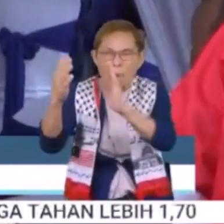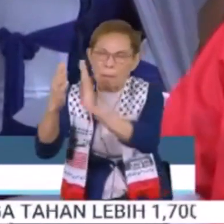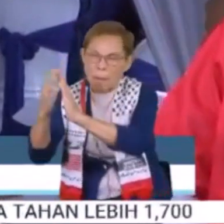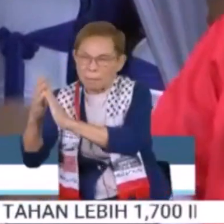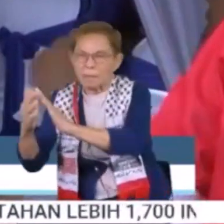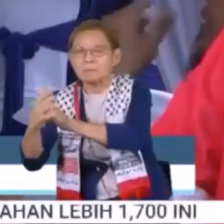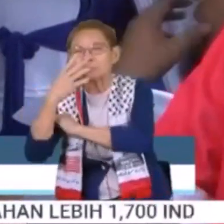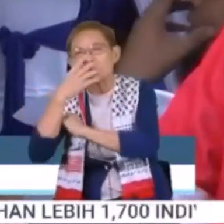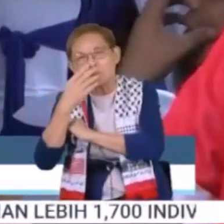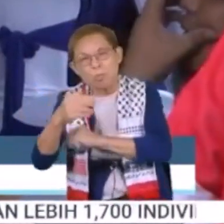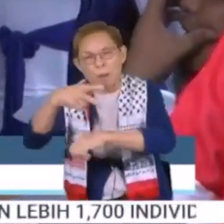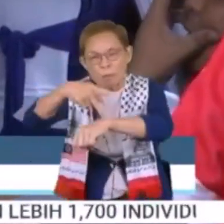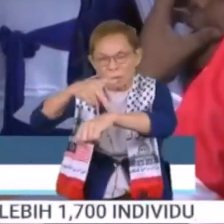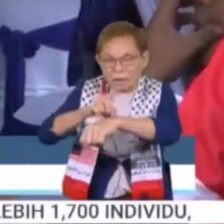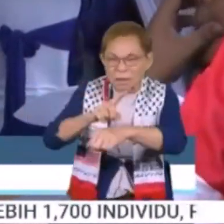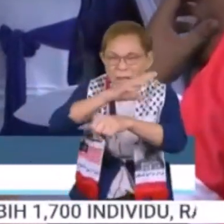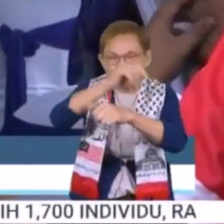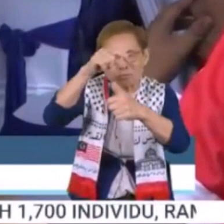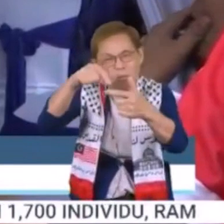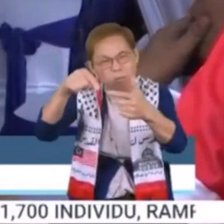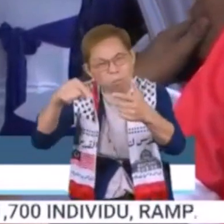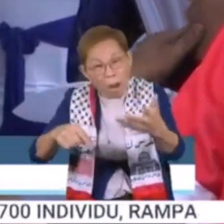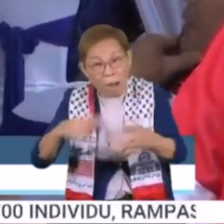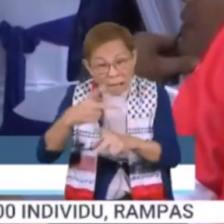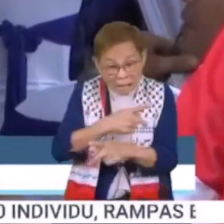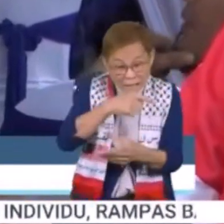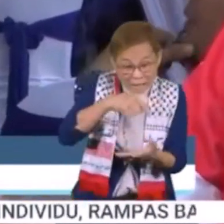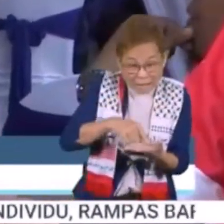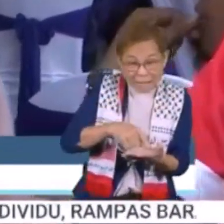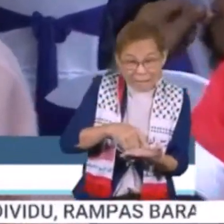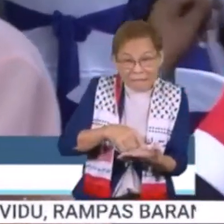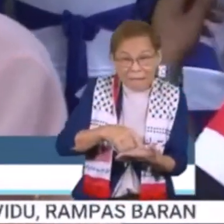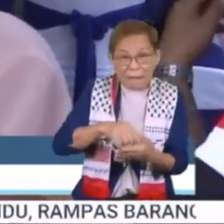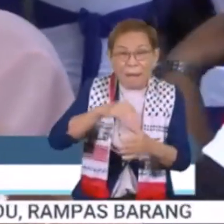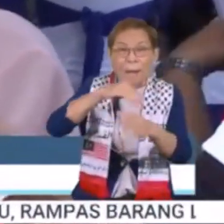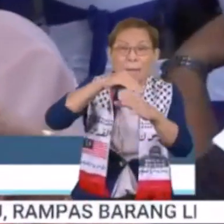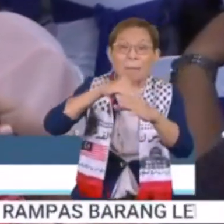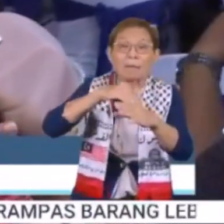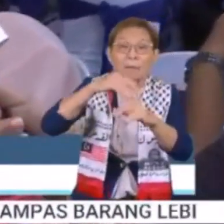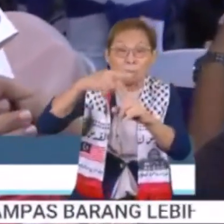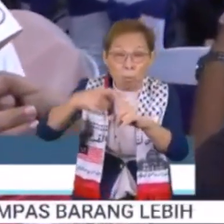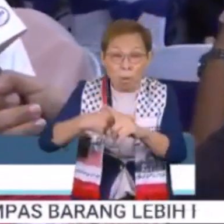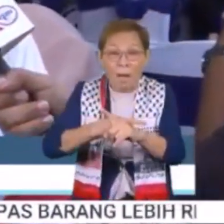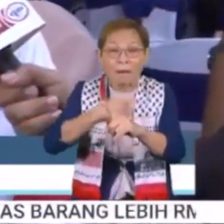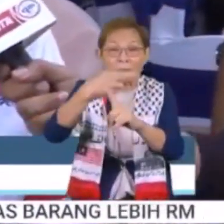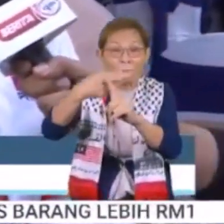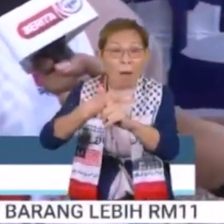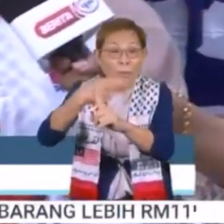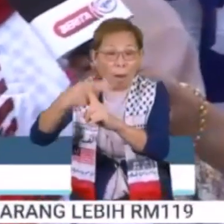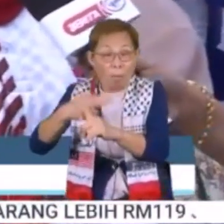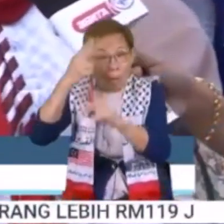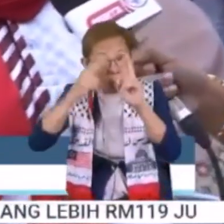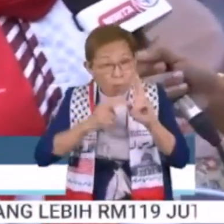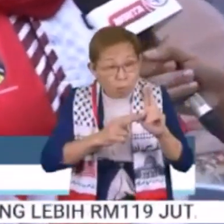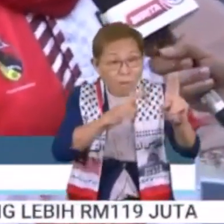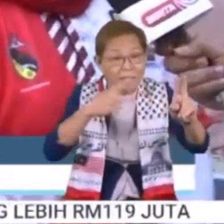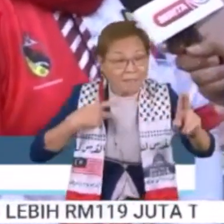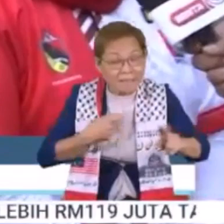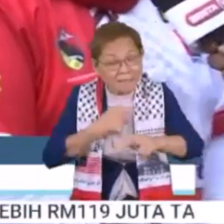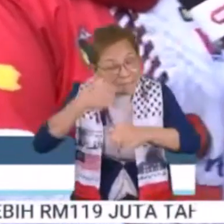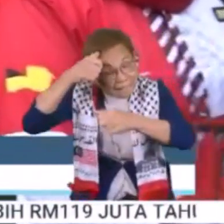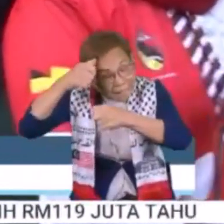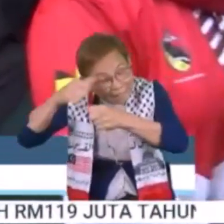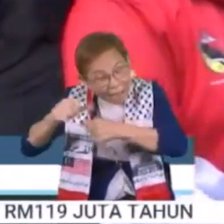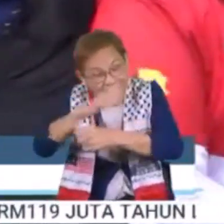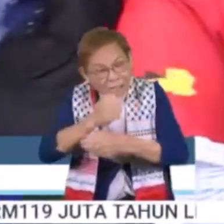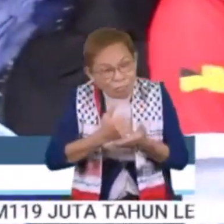di Seremban, di Port Dickson dan sebagainya. Jadi kali ini, sempena bulan Ramadan yang mulia ini, kita juga tidak akan melupakan